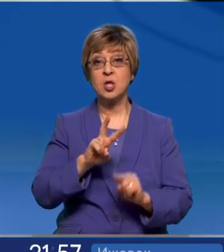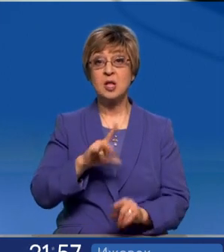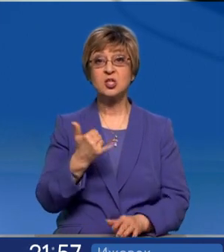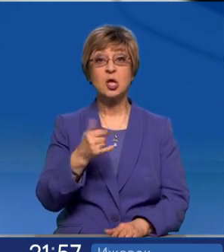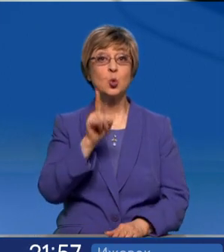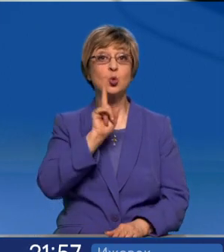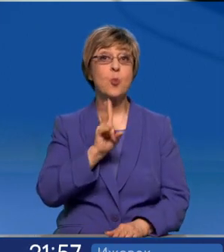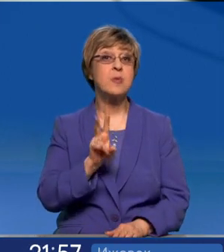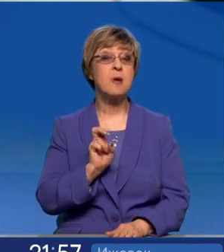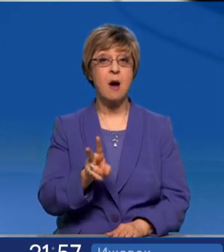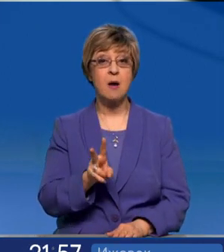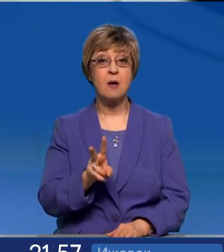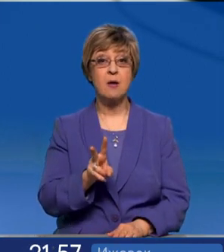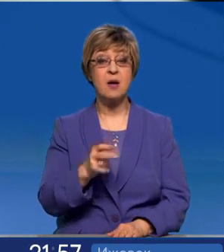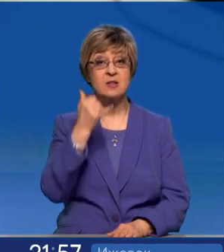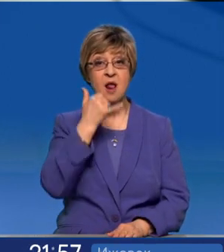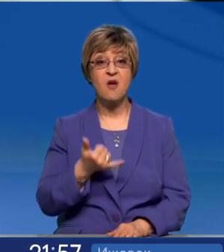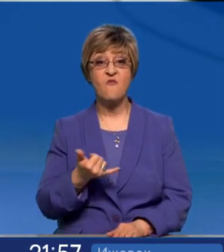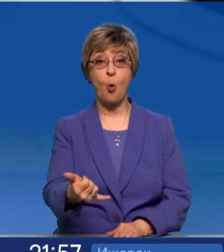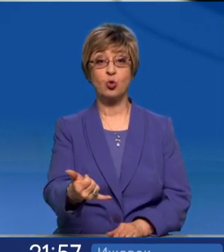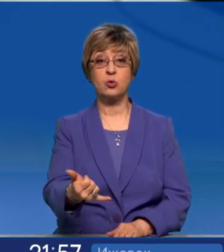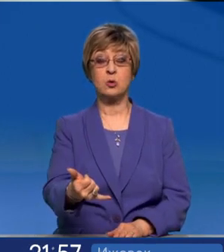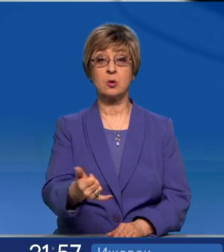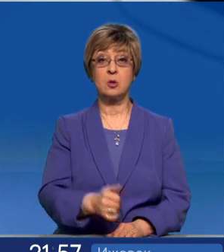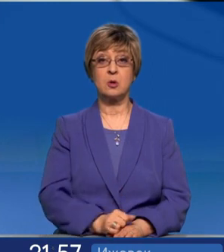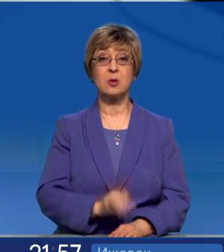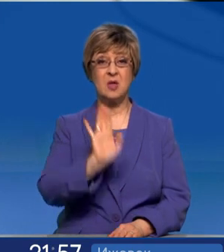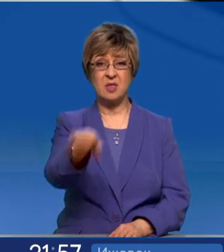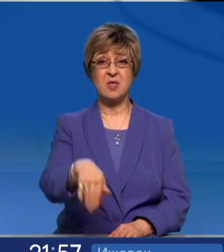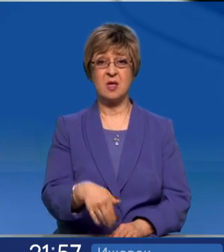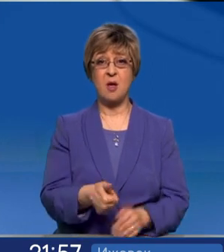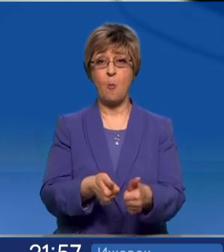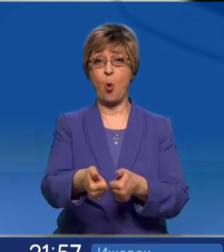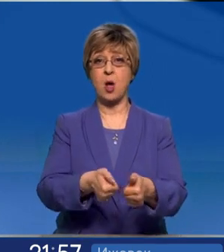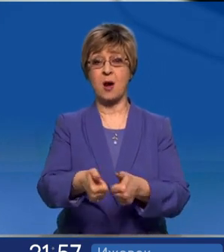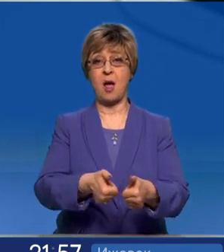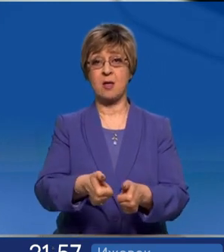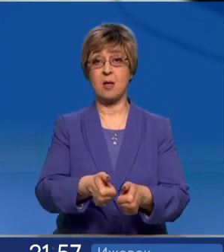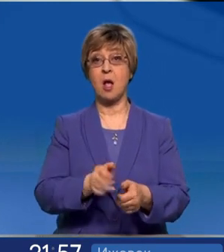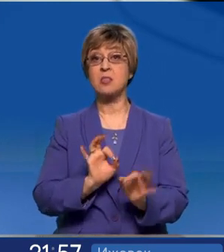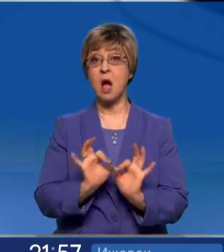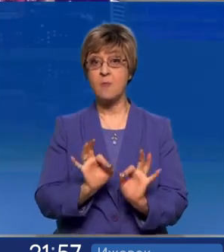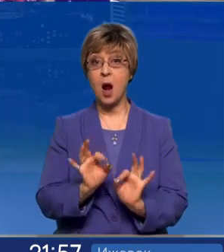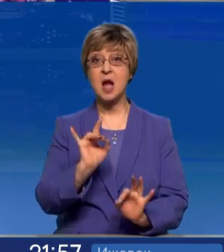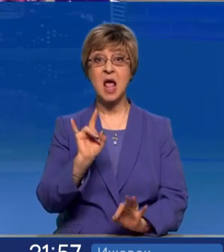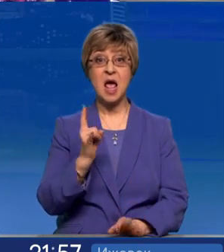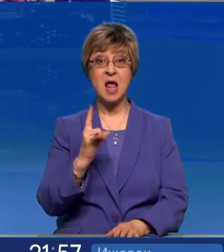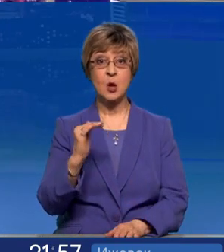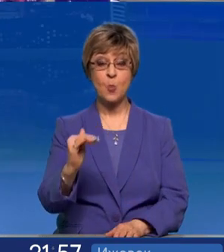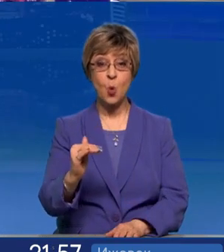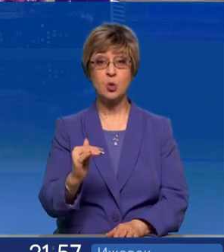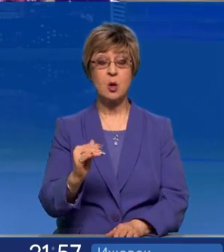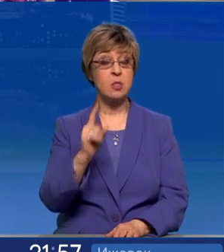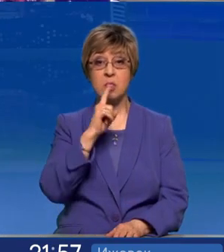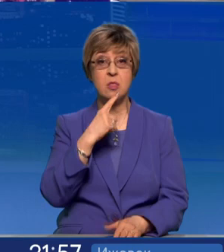удобнее как, его на тебе телефон в руки, да, и иди поиграйся. Угу. То есть нормальный ребенок, он уже не очень